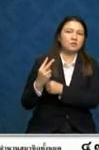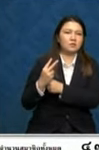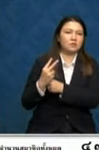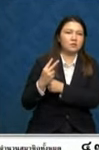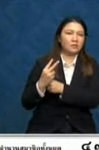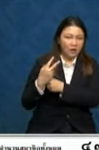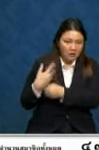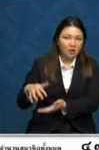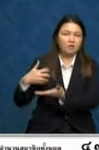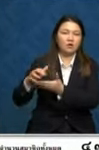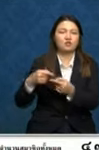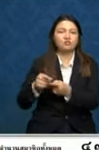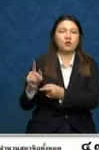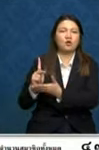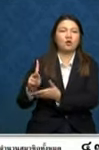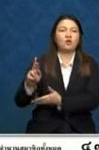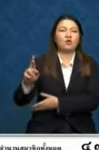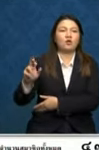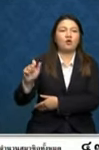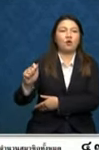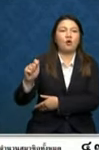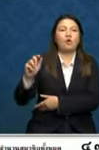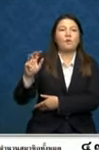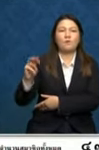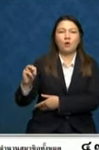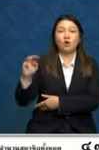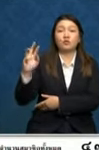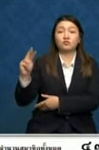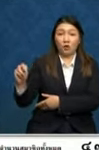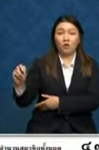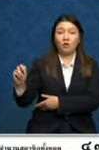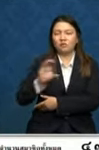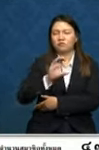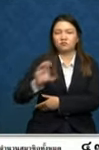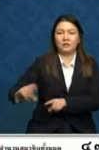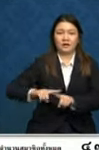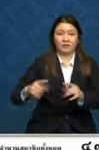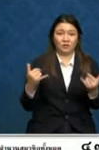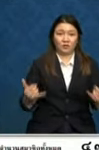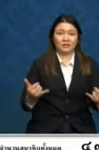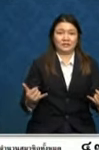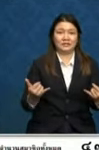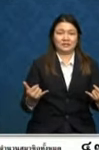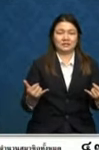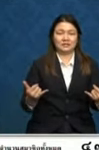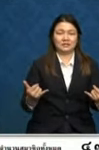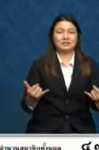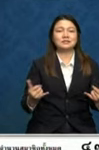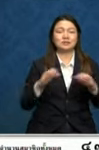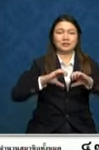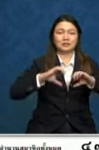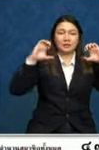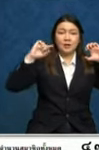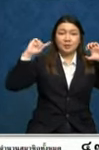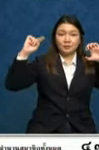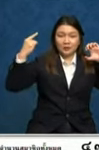ครับแต่วันนี้เอาเงินของรัฐบาลโดยเฉพาะรัฐบาลใหม่ครับ